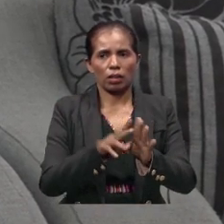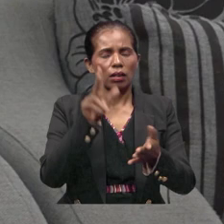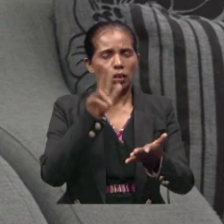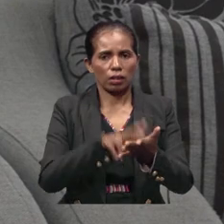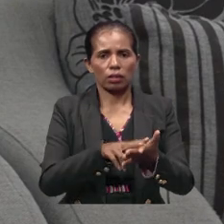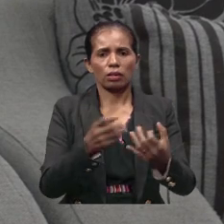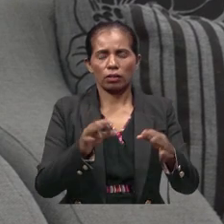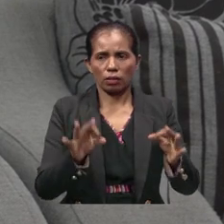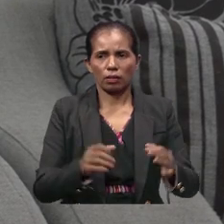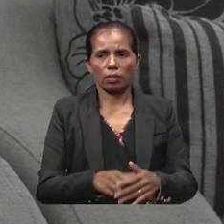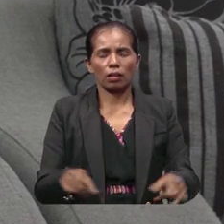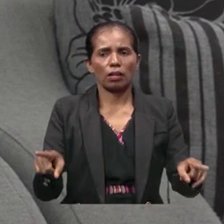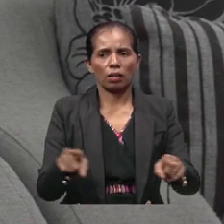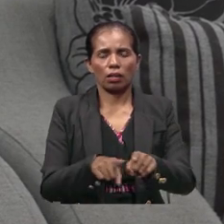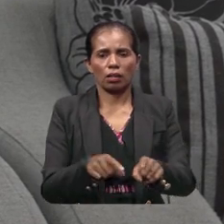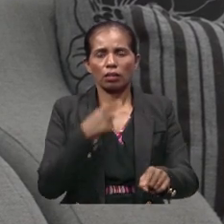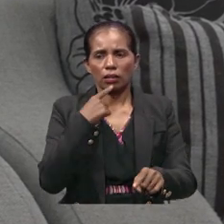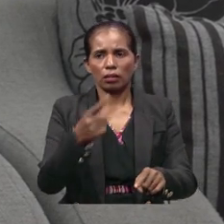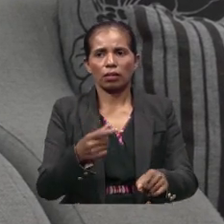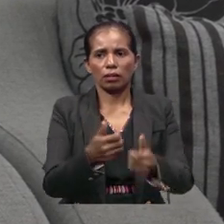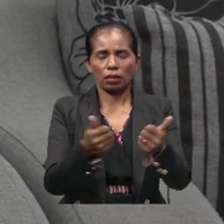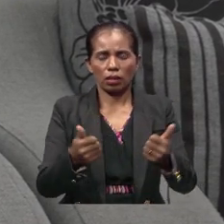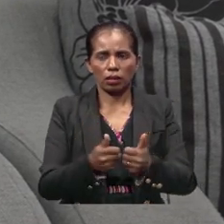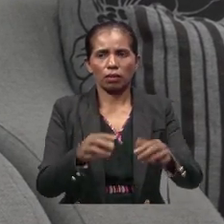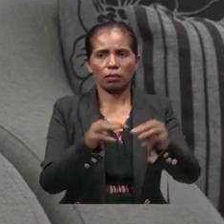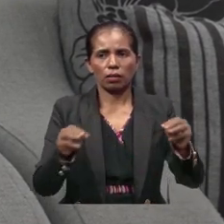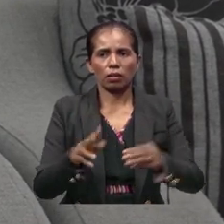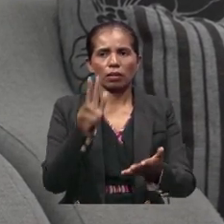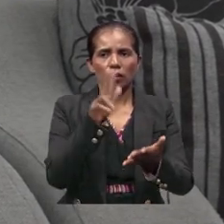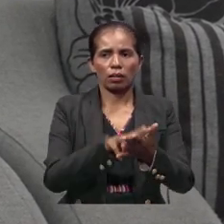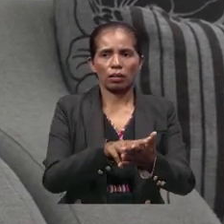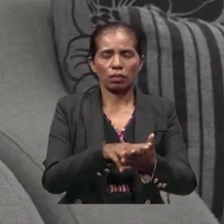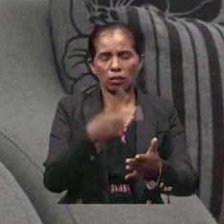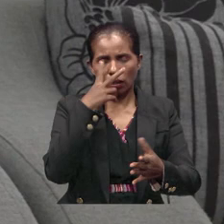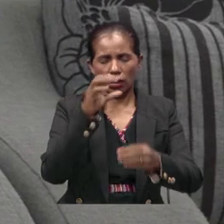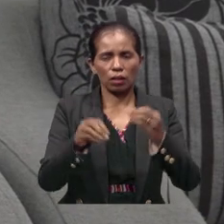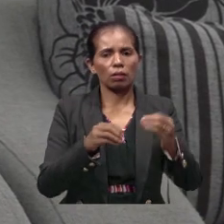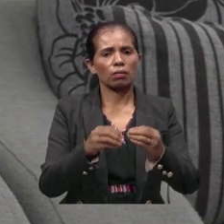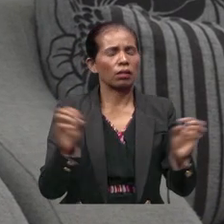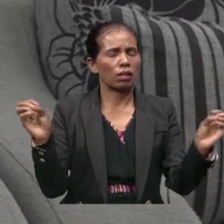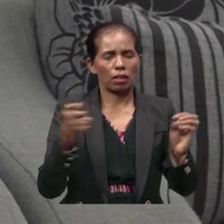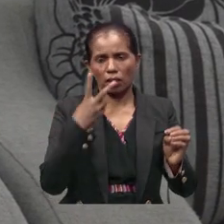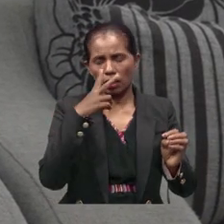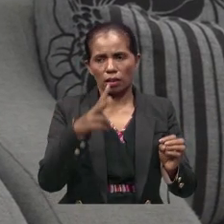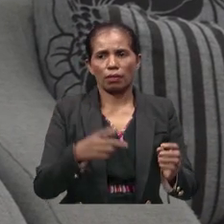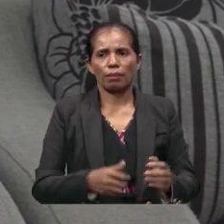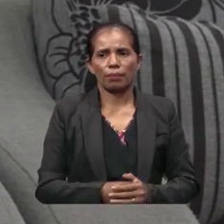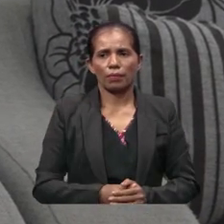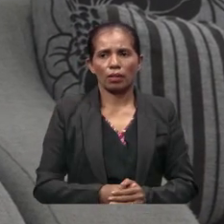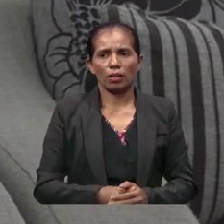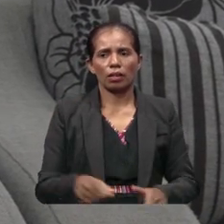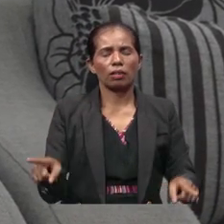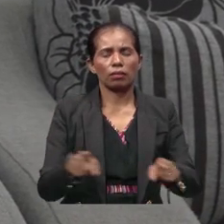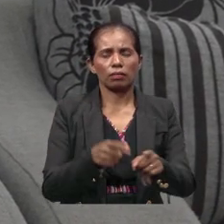legalizatia. Ani sampai dia artis masyarakat itu legalize dia perkontrol, ala kontrol lah itu. Buat ni saya no